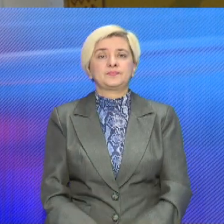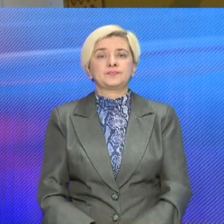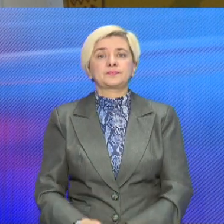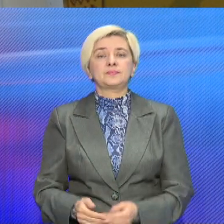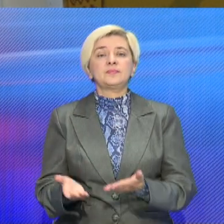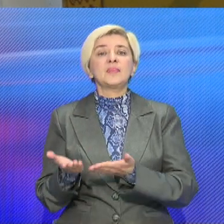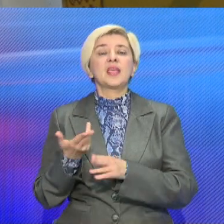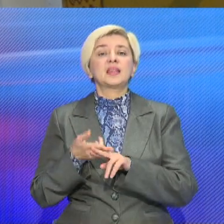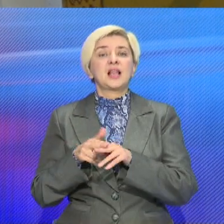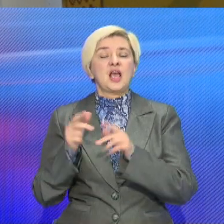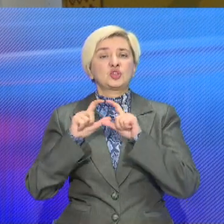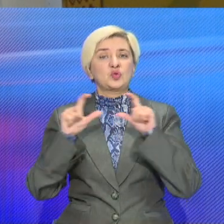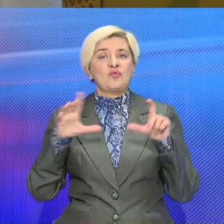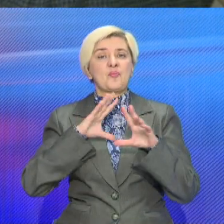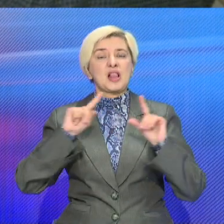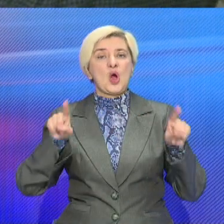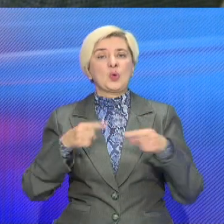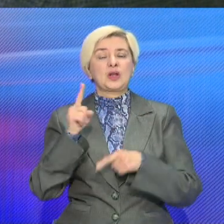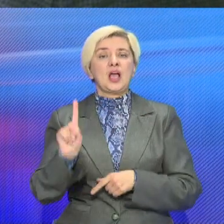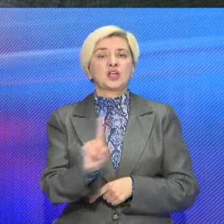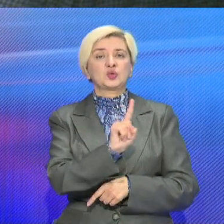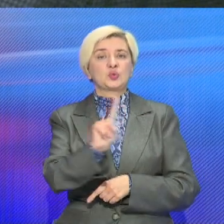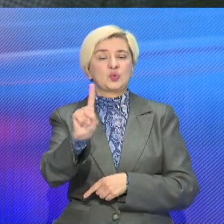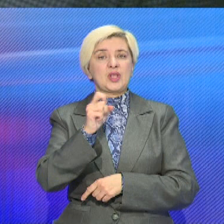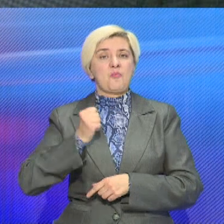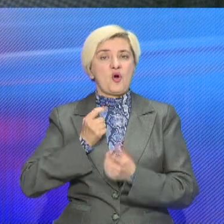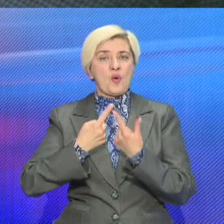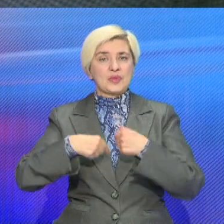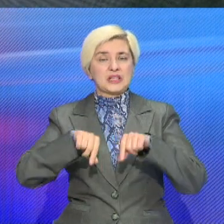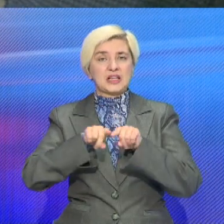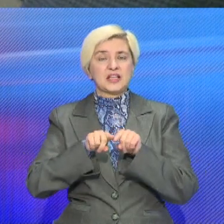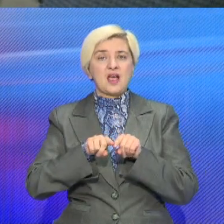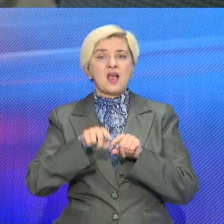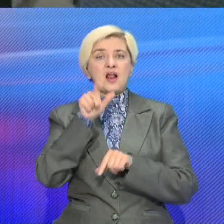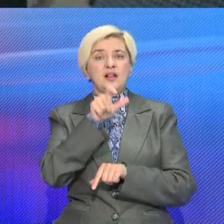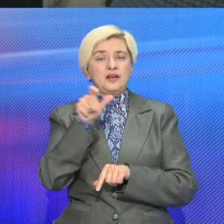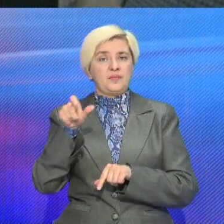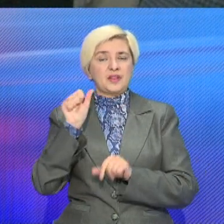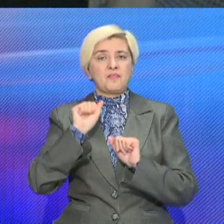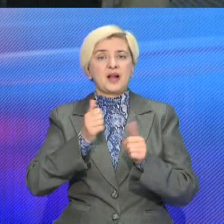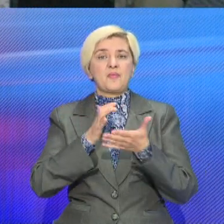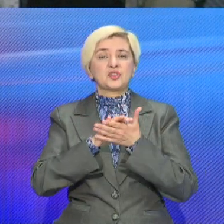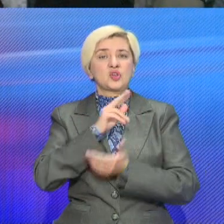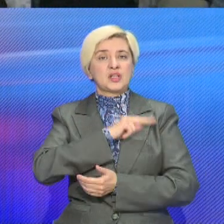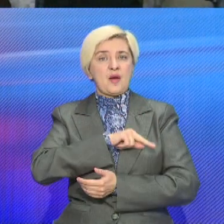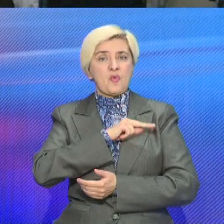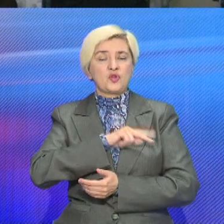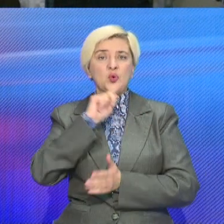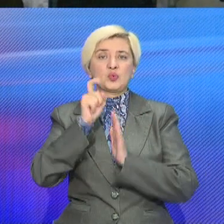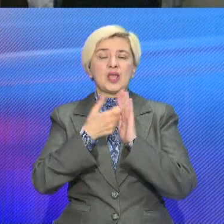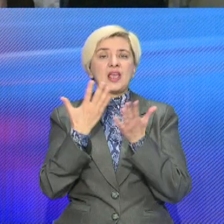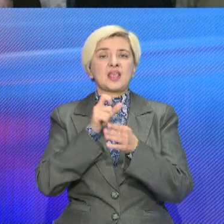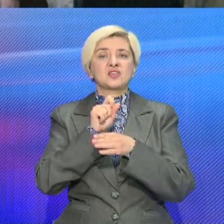Для запрошаных школьнікаў была арганізавана экскурсія па камісарыяце. Падлеткі змаглі пазнаёміцца з яго працай, даведацца, якія